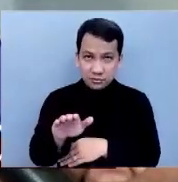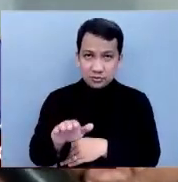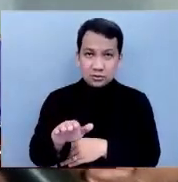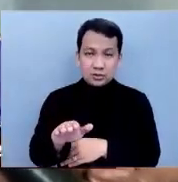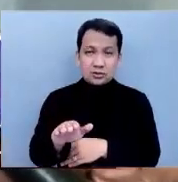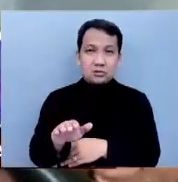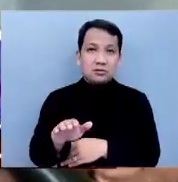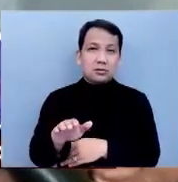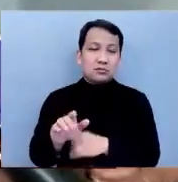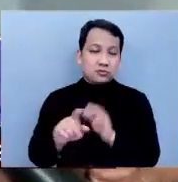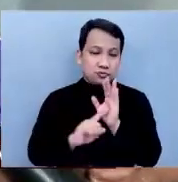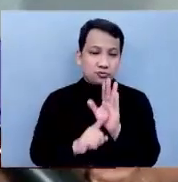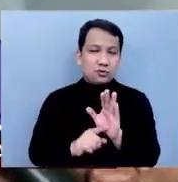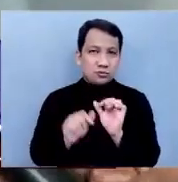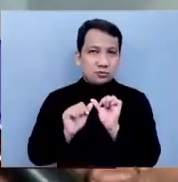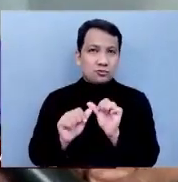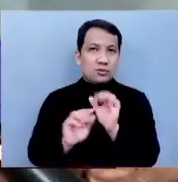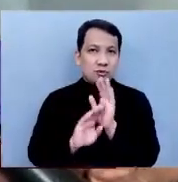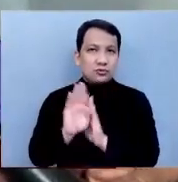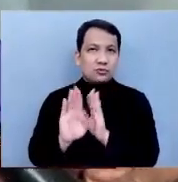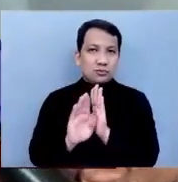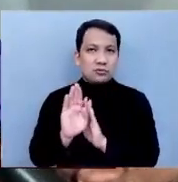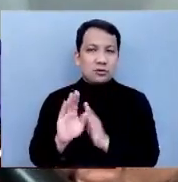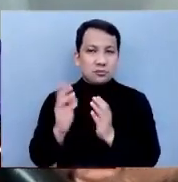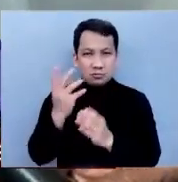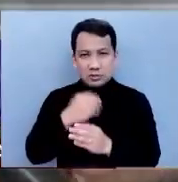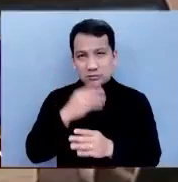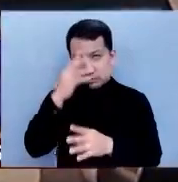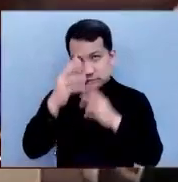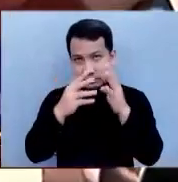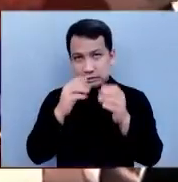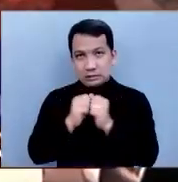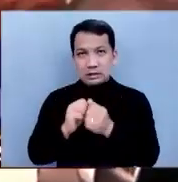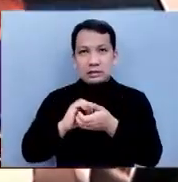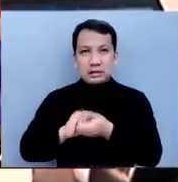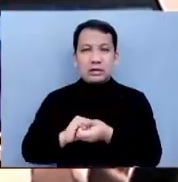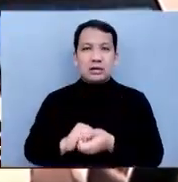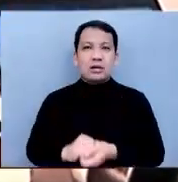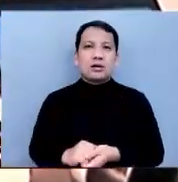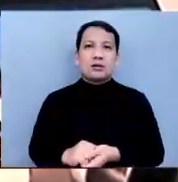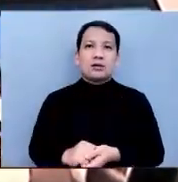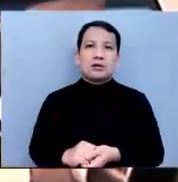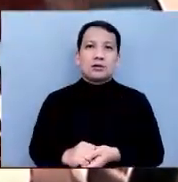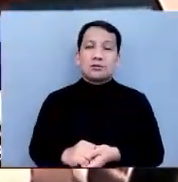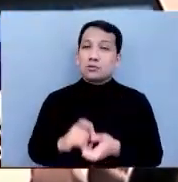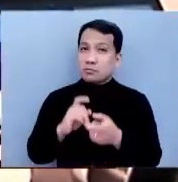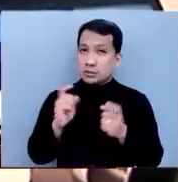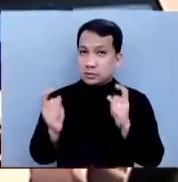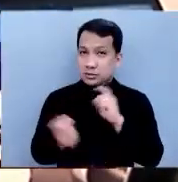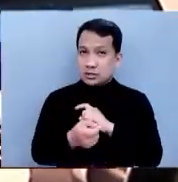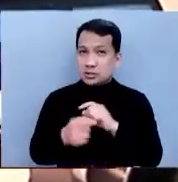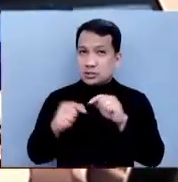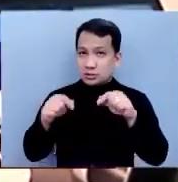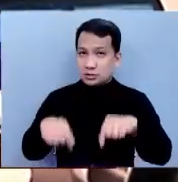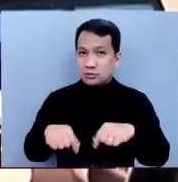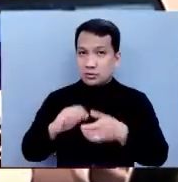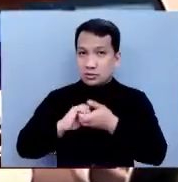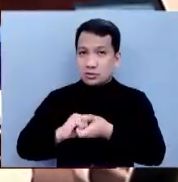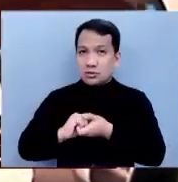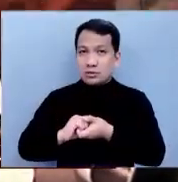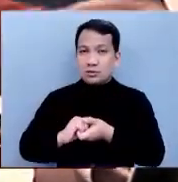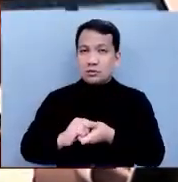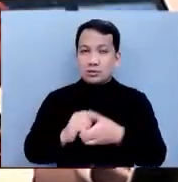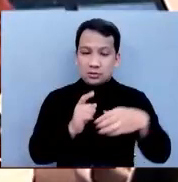and just continue to develop really good content together. Sa kabila ng rigodon sa telebisyon, itong partnership na ito ng